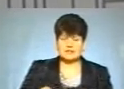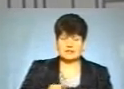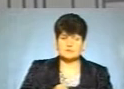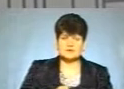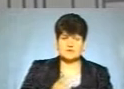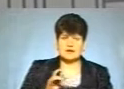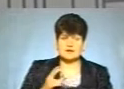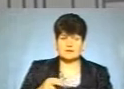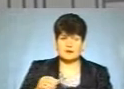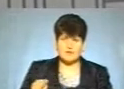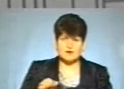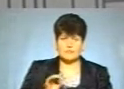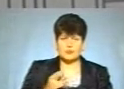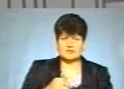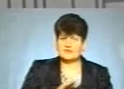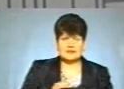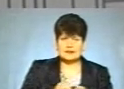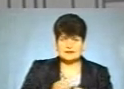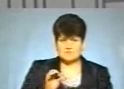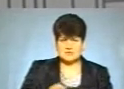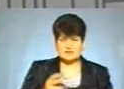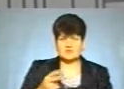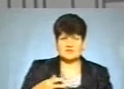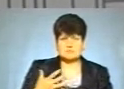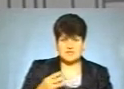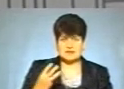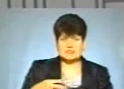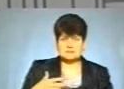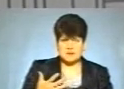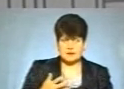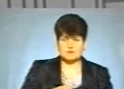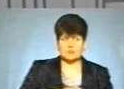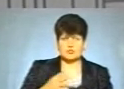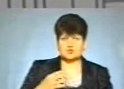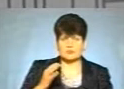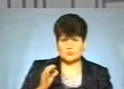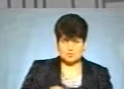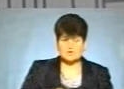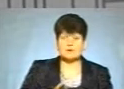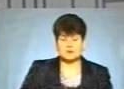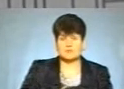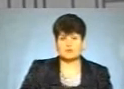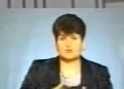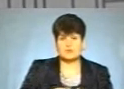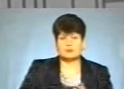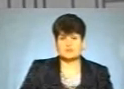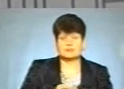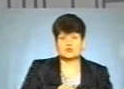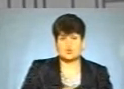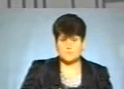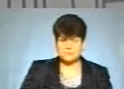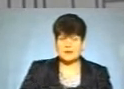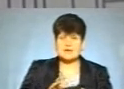працюють в РДА та ВОДА, навіть не на 10%, а на 25-35, інколи 40. І я б радила починати саме з цього. А